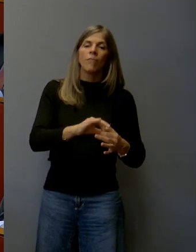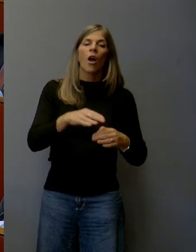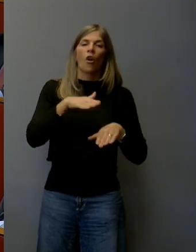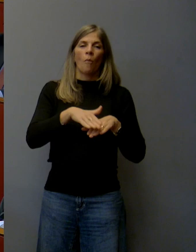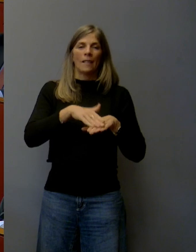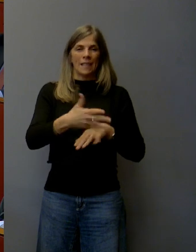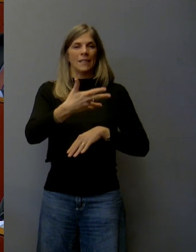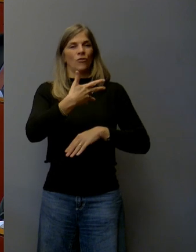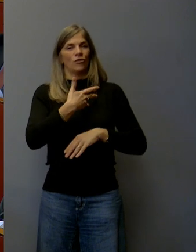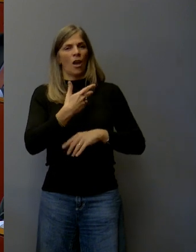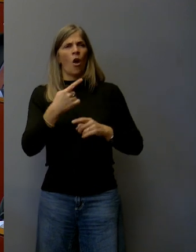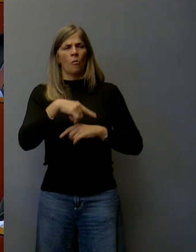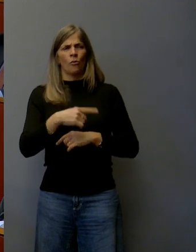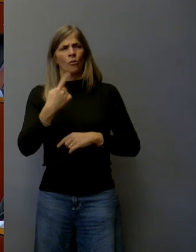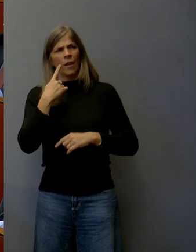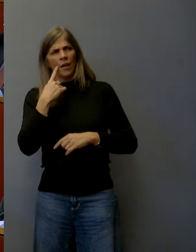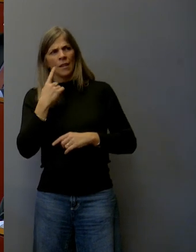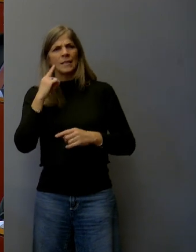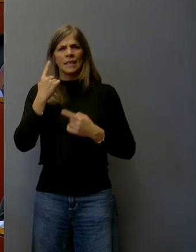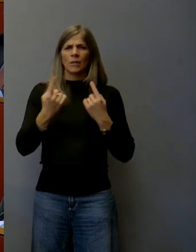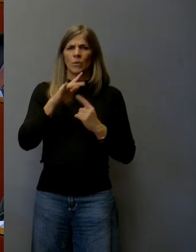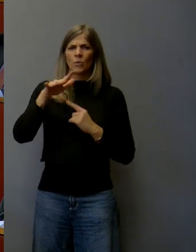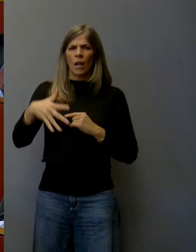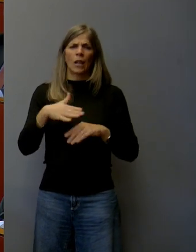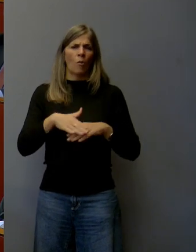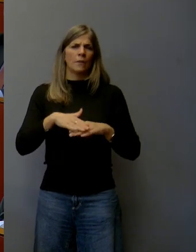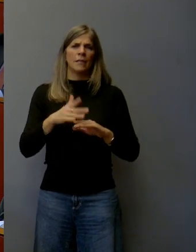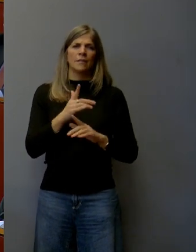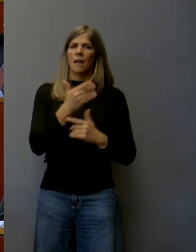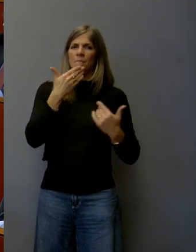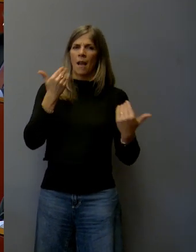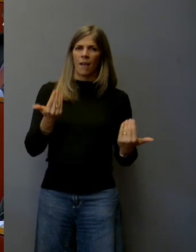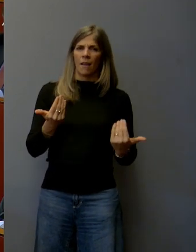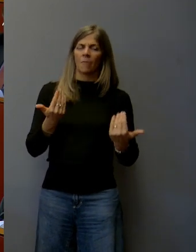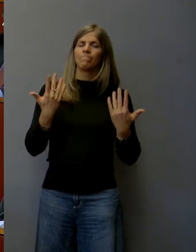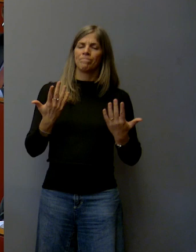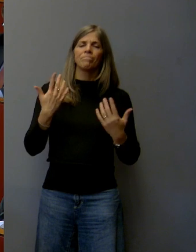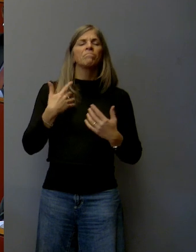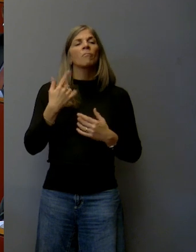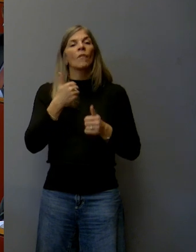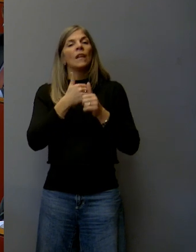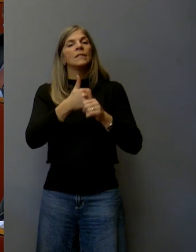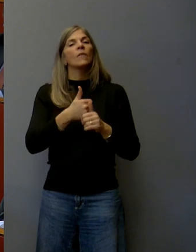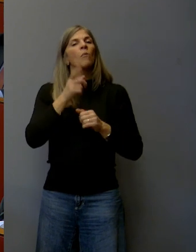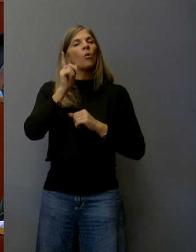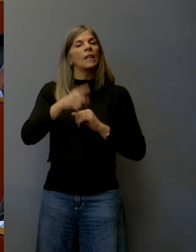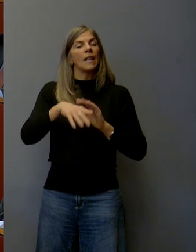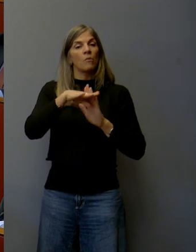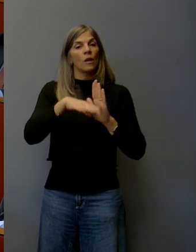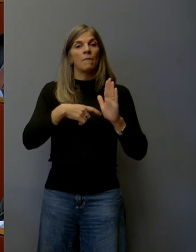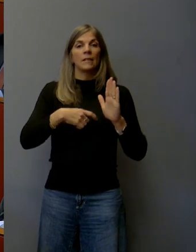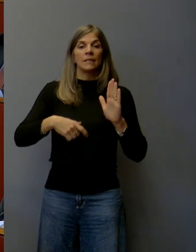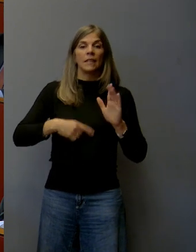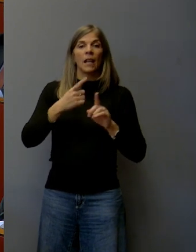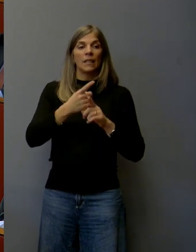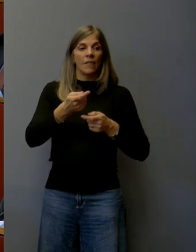sono più però me ne sto delle linee programmatiche dove invece sindaco si impegna a agevolare Casa della